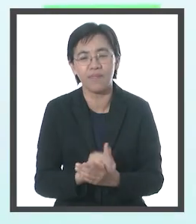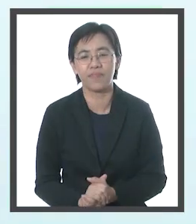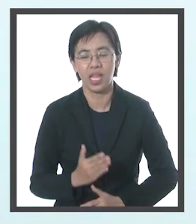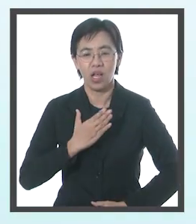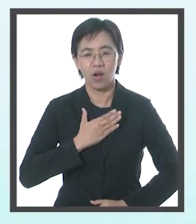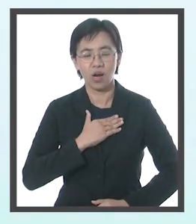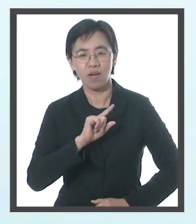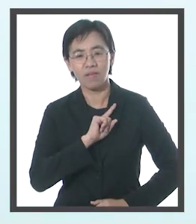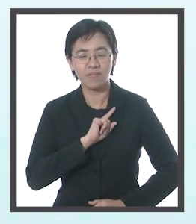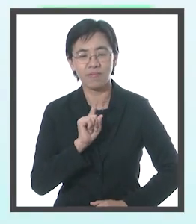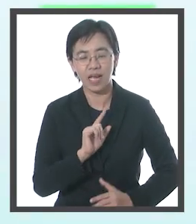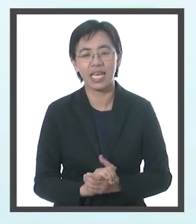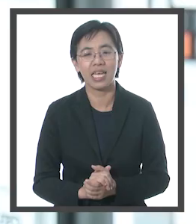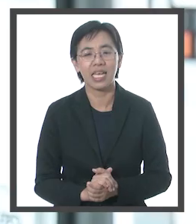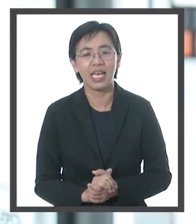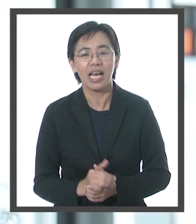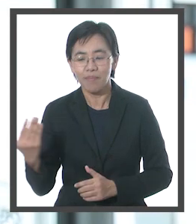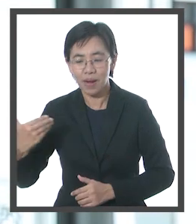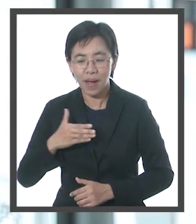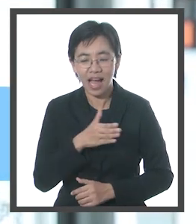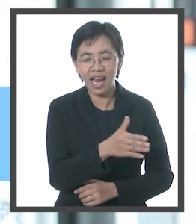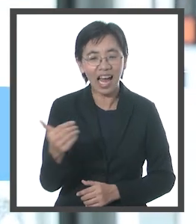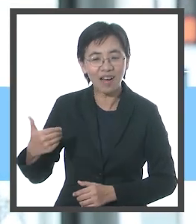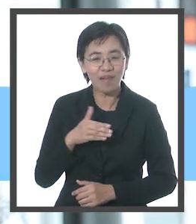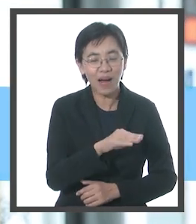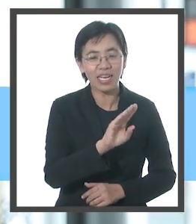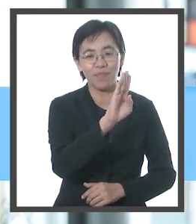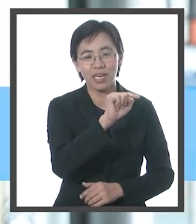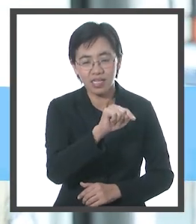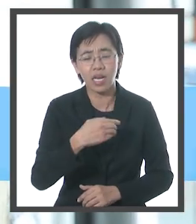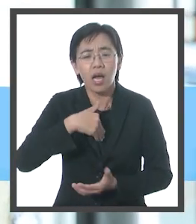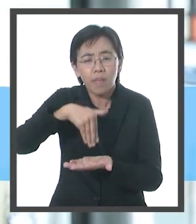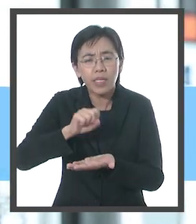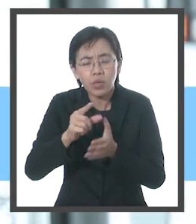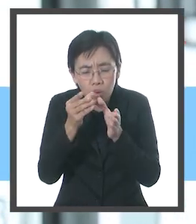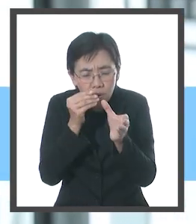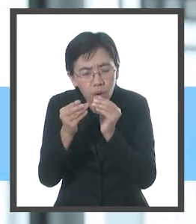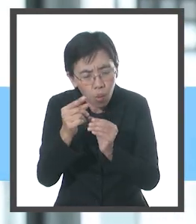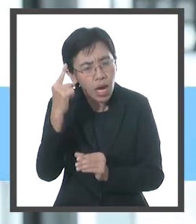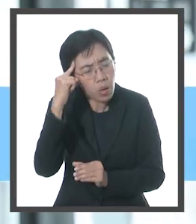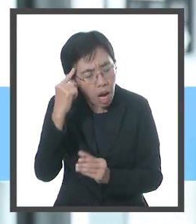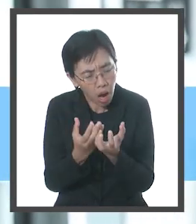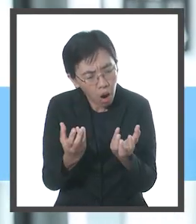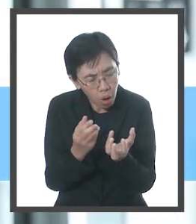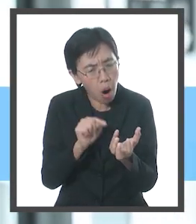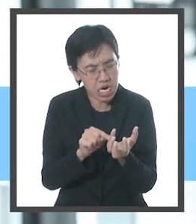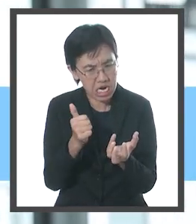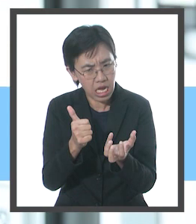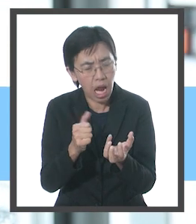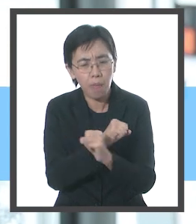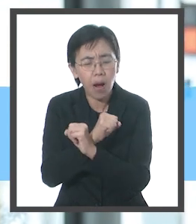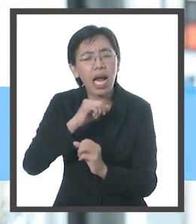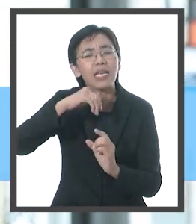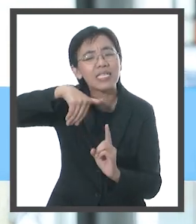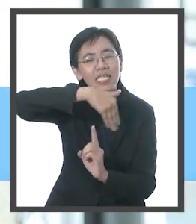ะเป็นแค่หนึ่งในช่องทางที่เขาเข้ามาผ่านเราค่ะเราเหมือนอยากจะเป็นแหล่งเรียนรู้ที่ทำให้รู้จัก Eco Product Eco Material